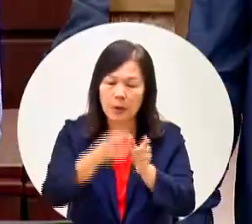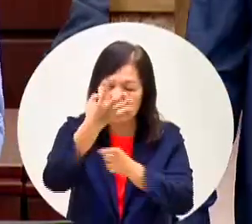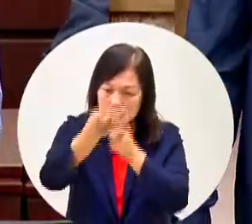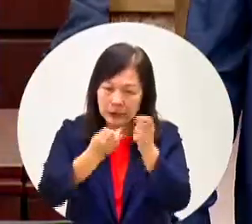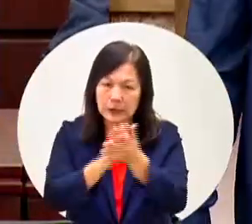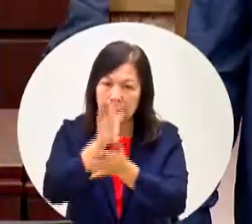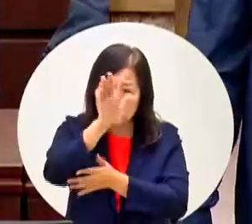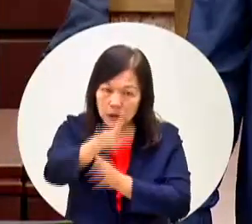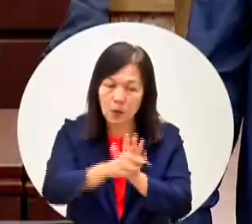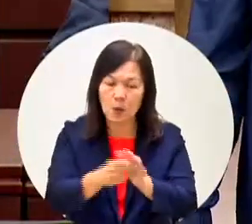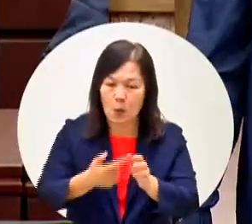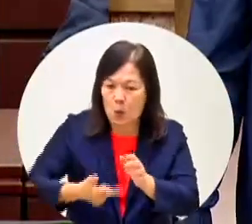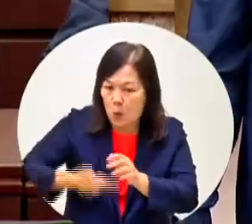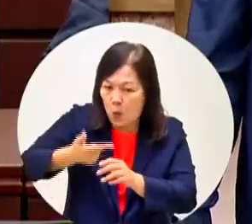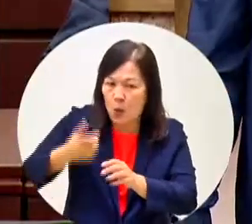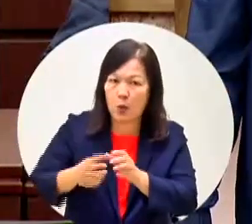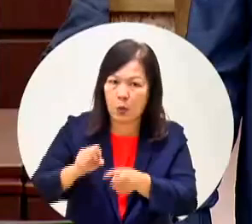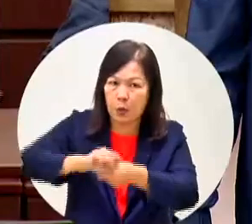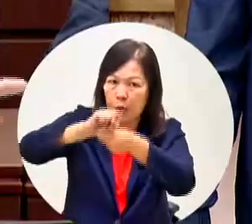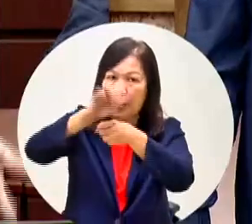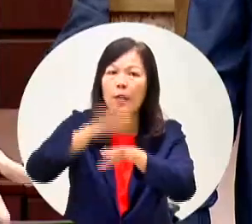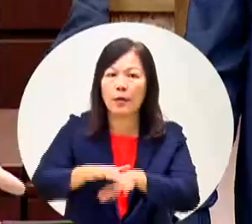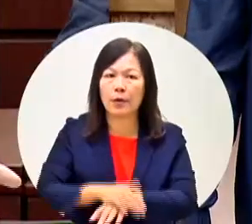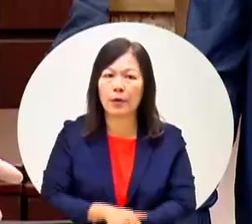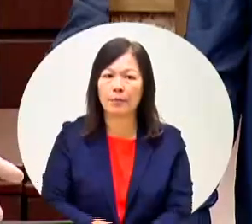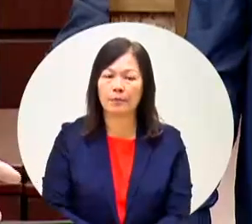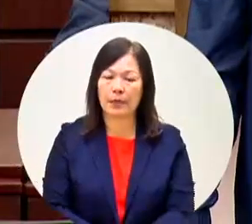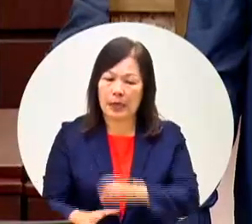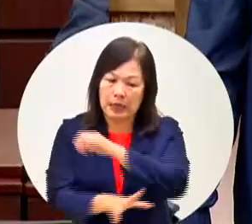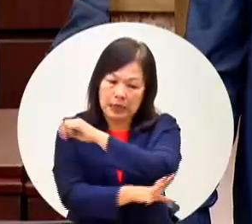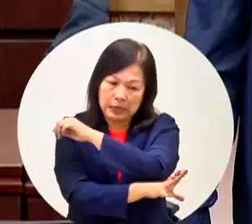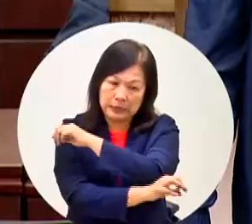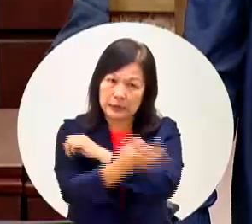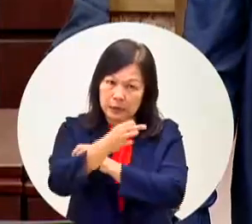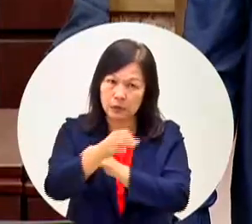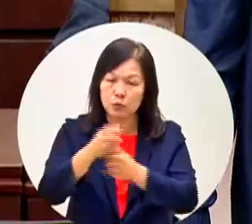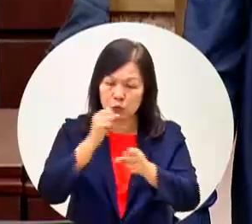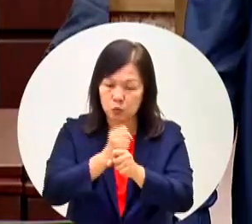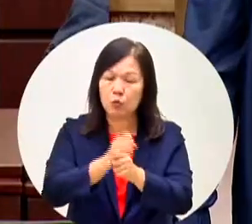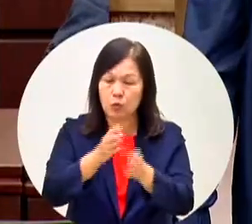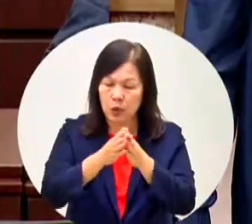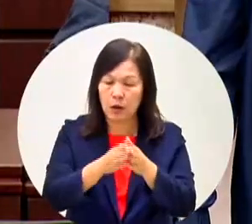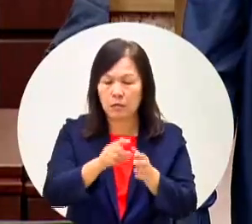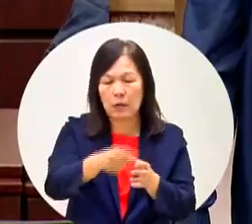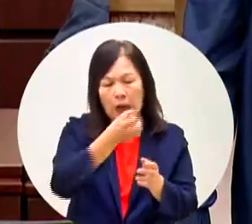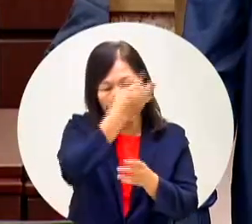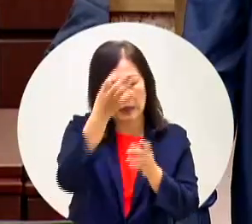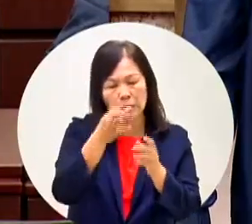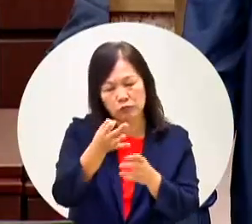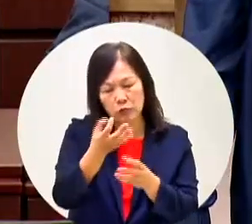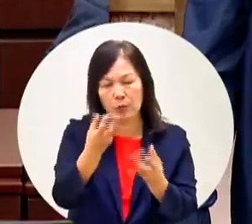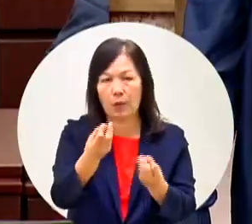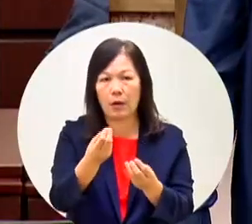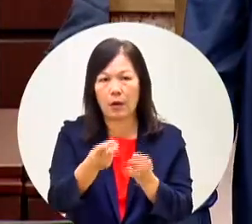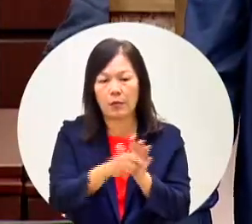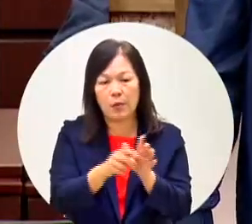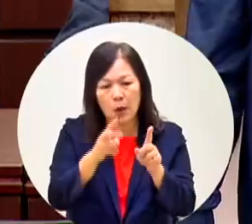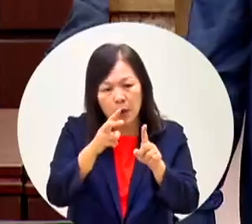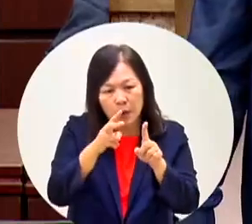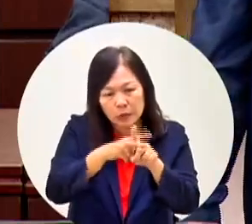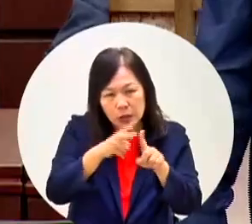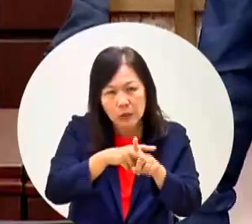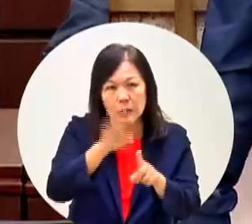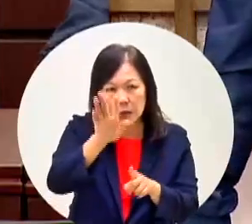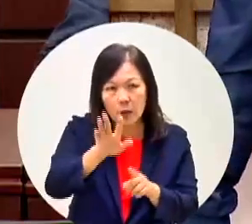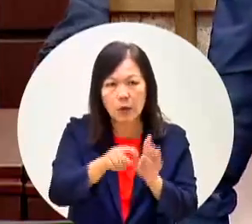金是一定要做，为什么？年轻人没钱。目前有小规模的在我们高雄一些科技大学里面或者